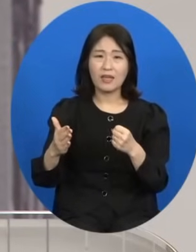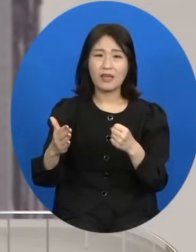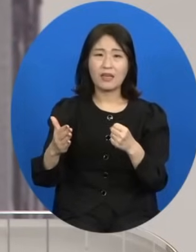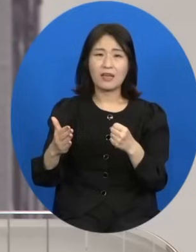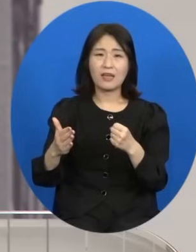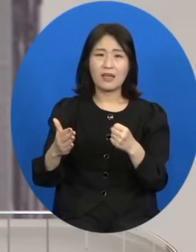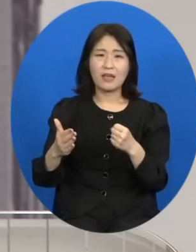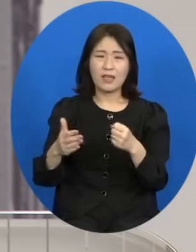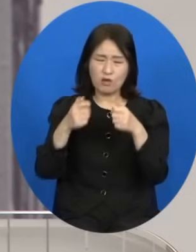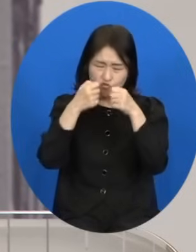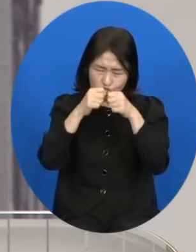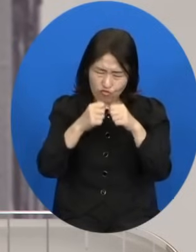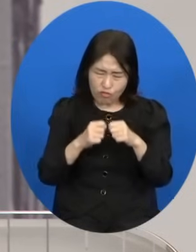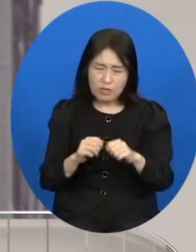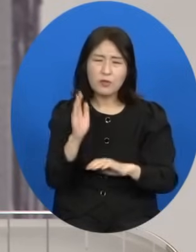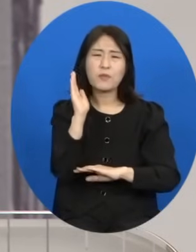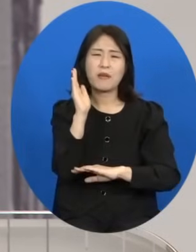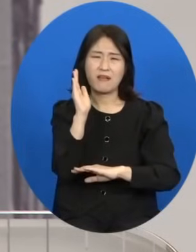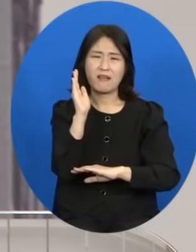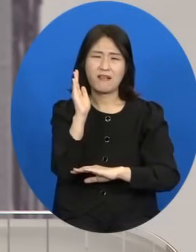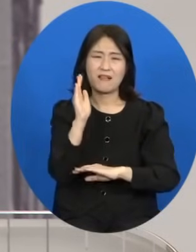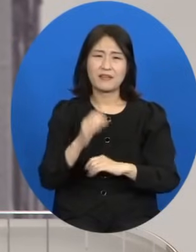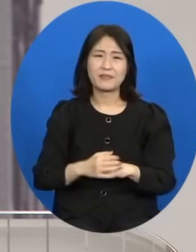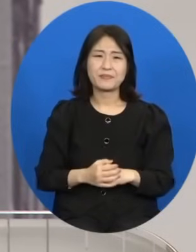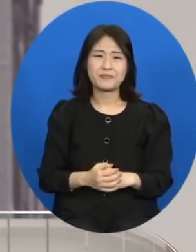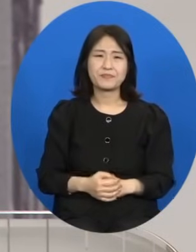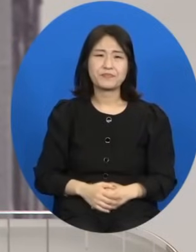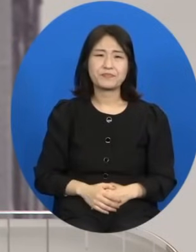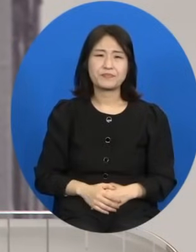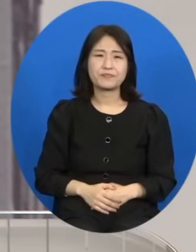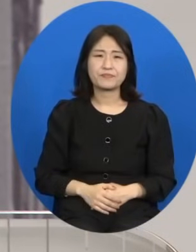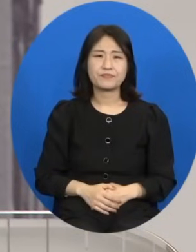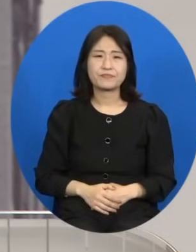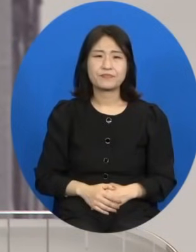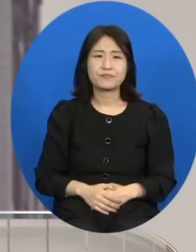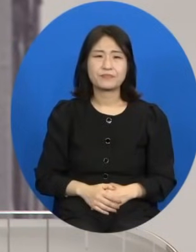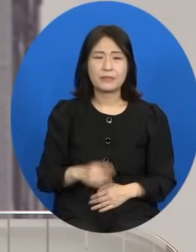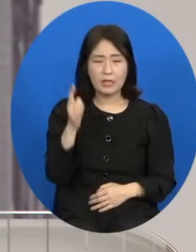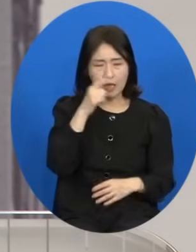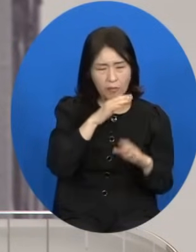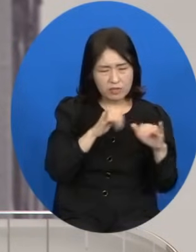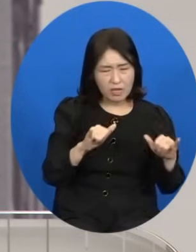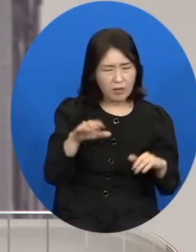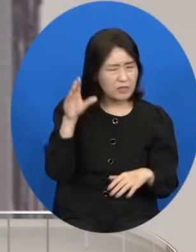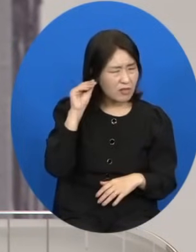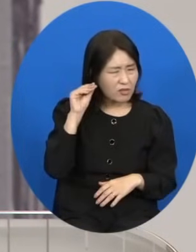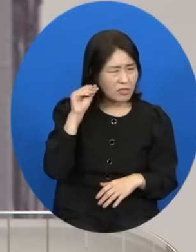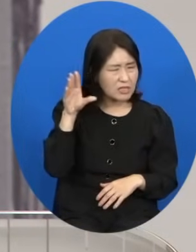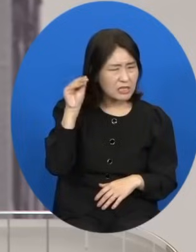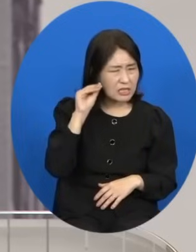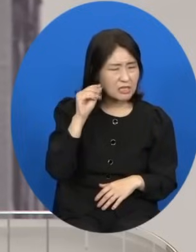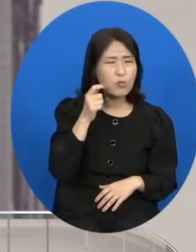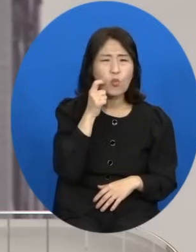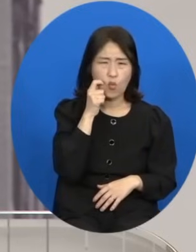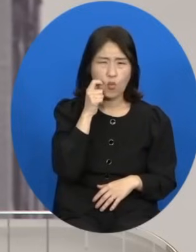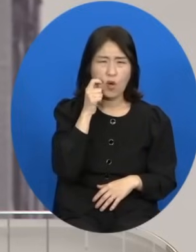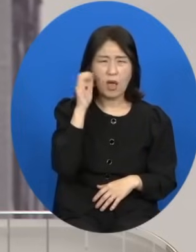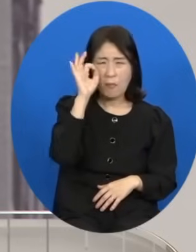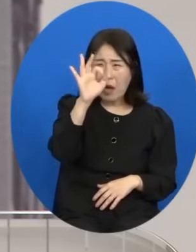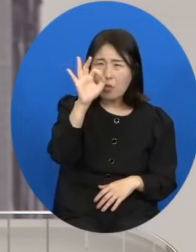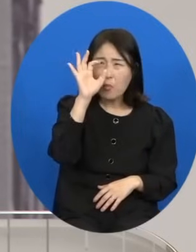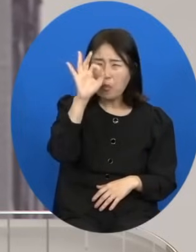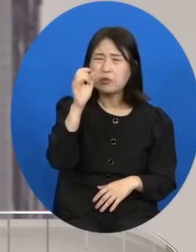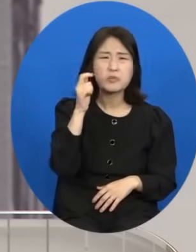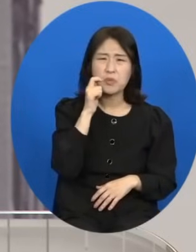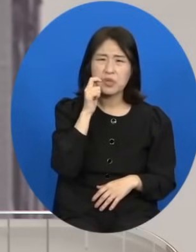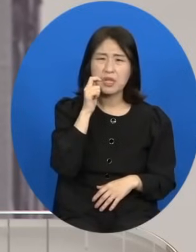구체적으로 말씀해 주시는 겁니다 여러분 악인은 들어도 듣지 못하고 보아도 보지 못합니다 혹시 내가